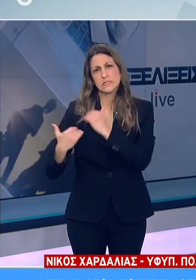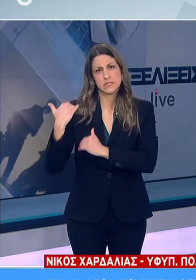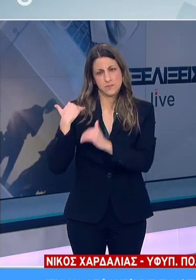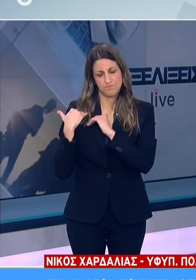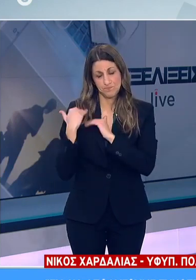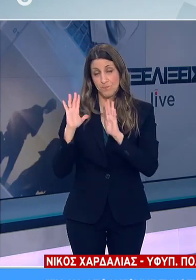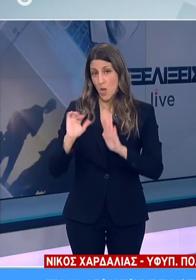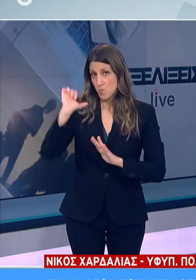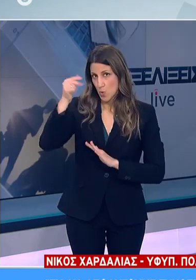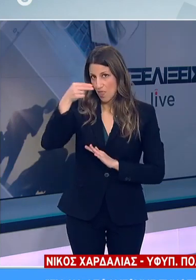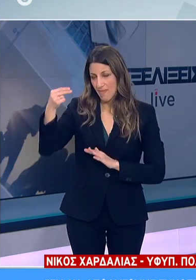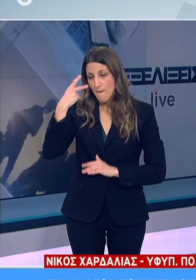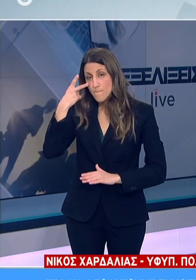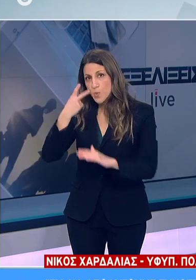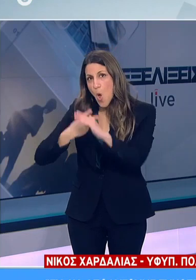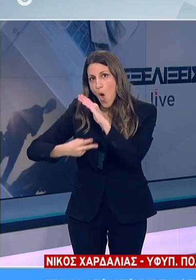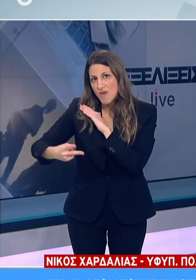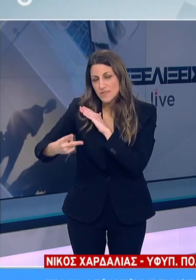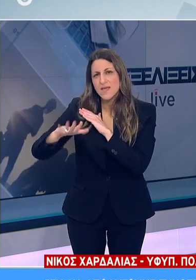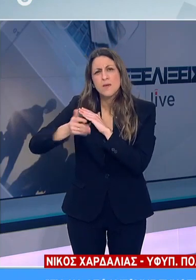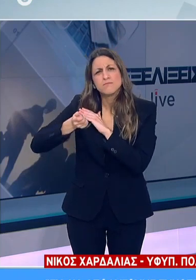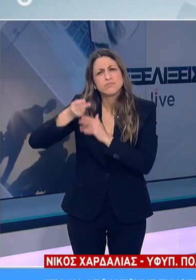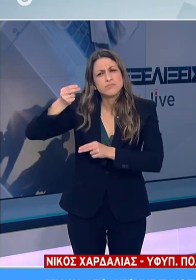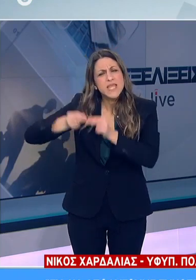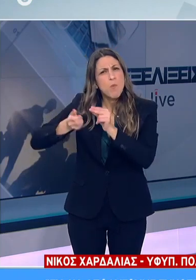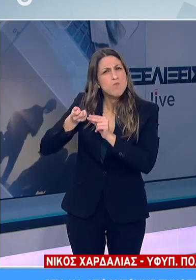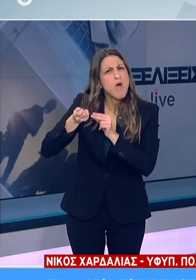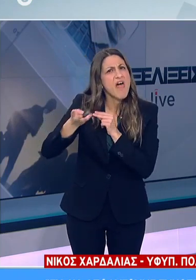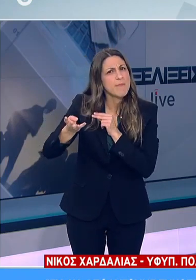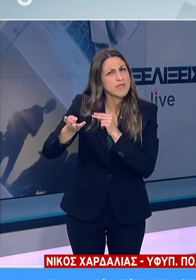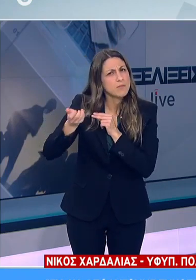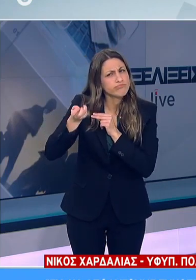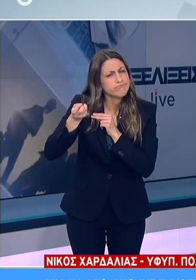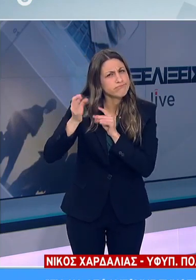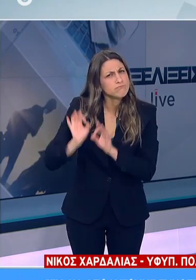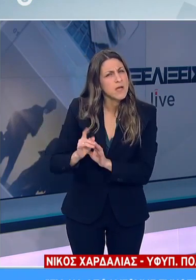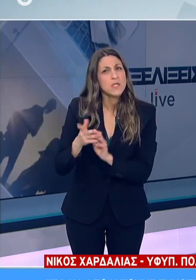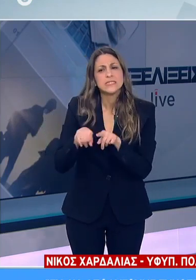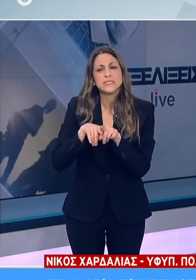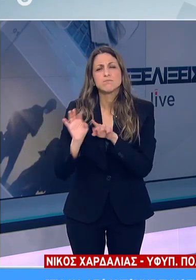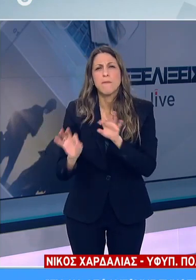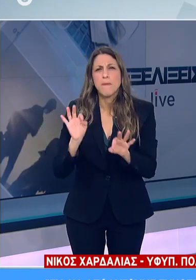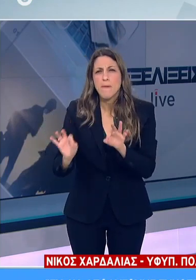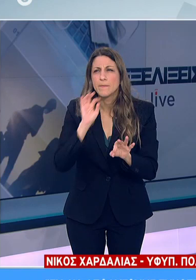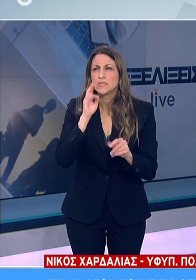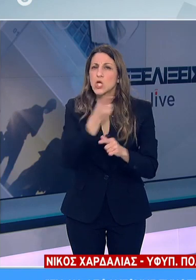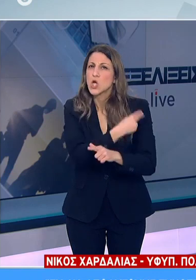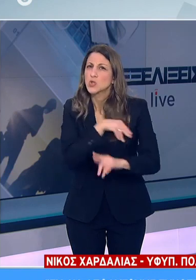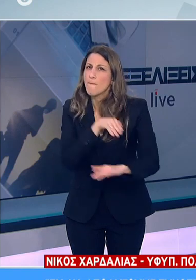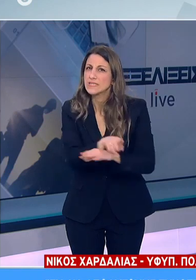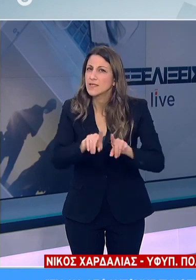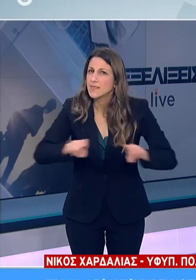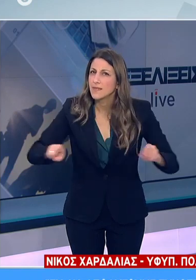μας εκτιμήσεις, οι οποίες είναι πάρα πολύ ασφαλείς και βασίζονται και στα πραγματικά καταγεγραμμένα κρούσματα και στις νοσηλίες και